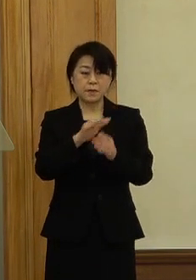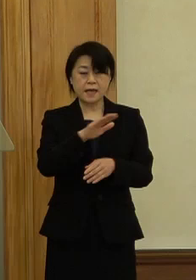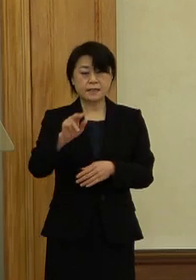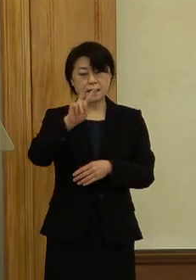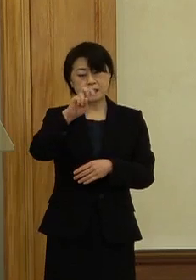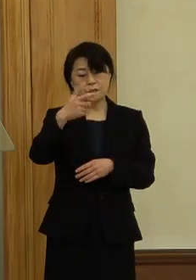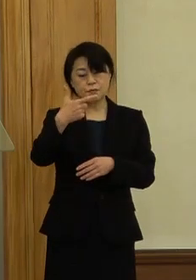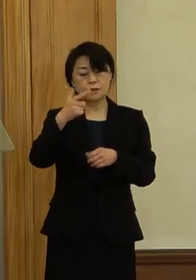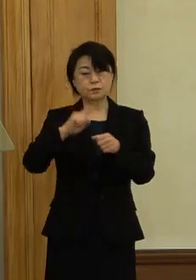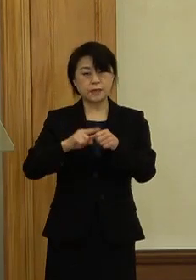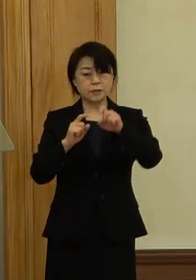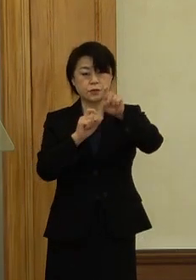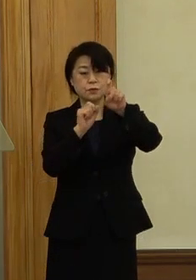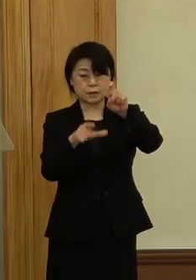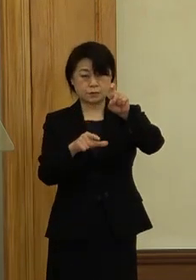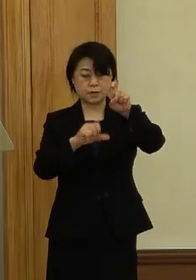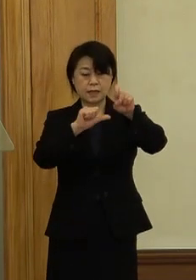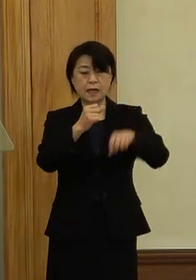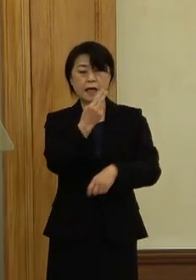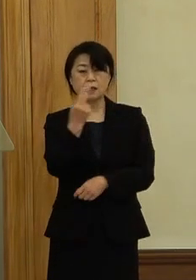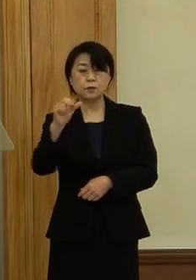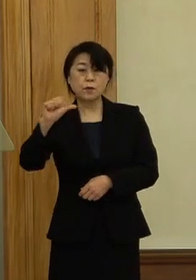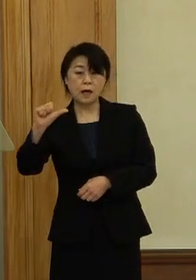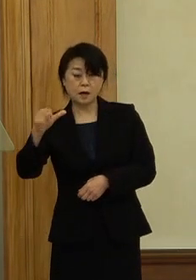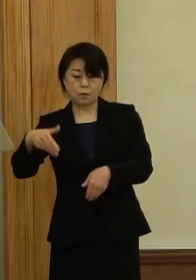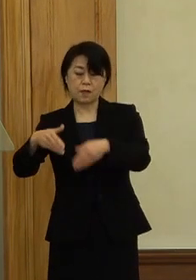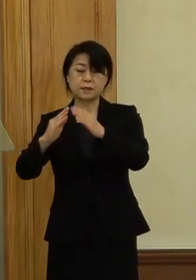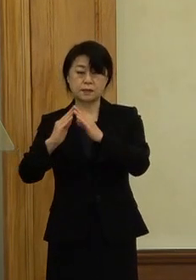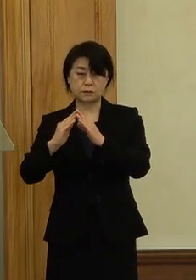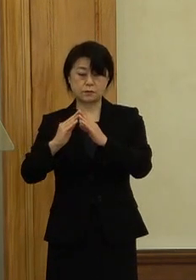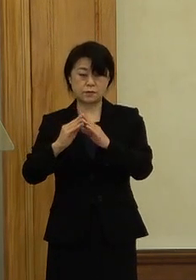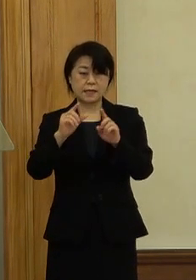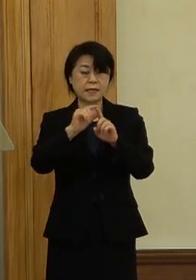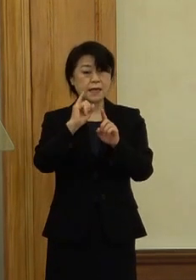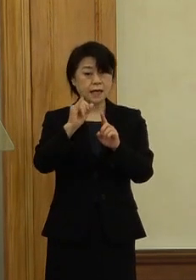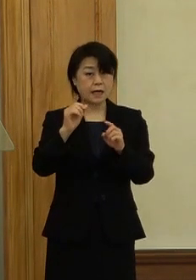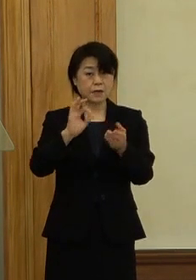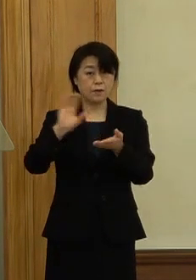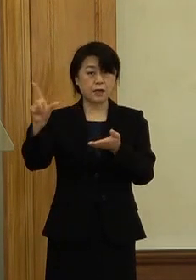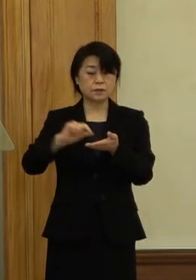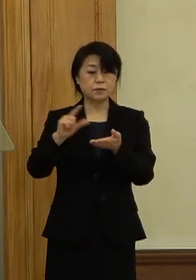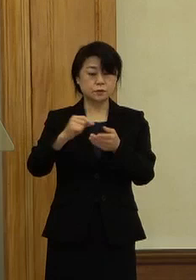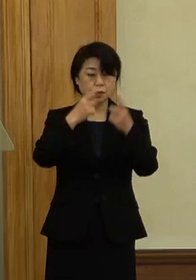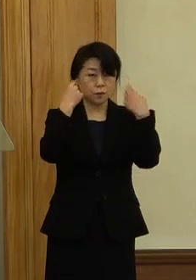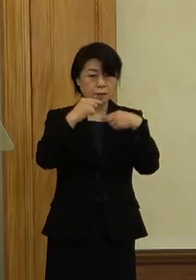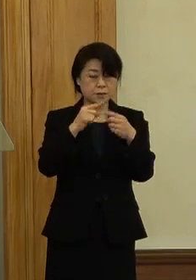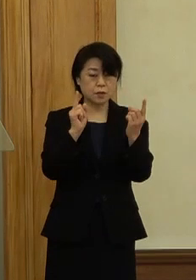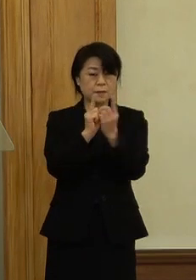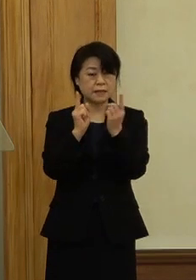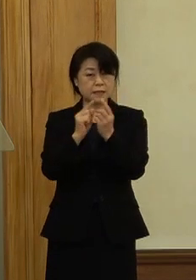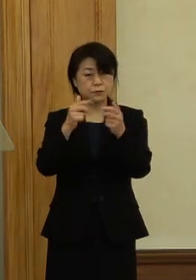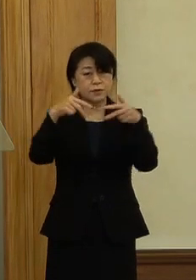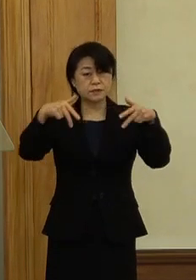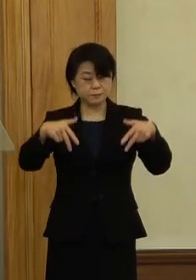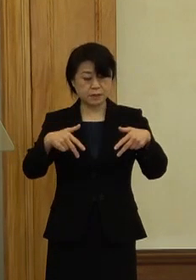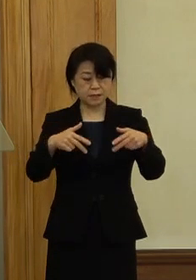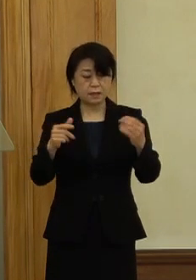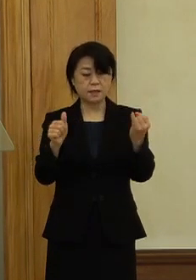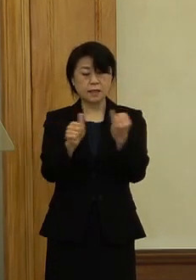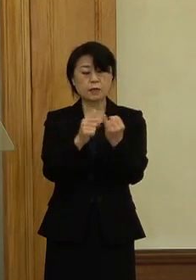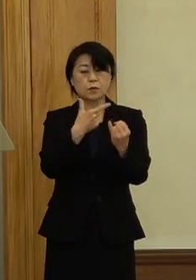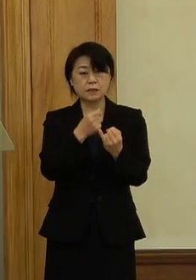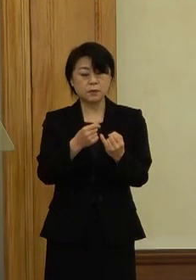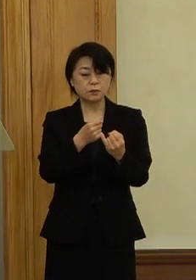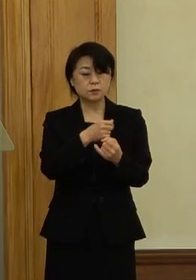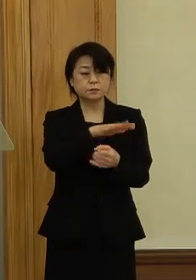成26年10月にアドアを開設しまして、 AI を活用した個別マッチングシステムにより結婚を希望される